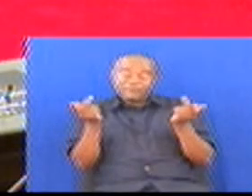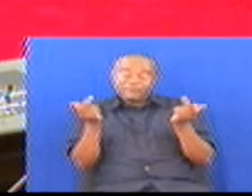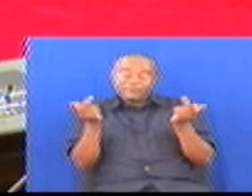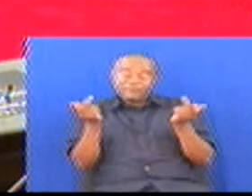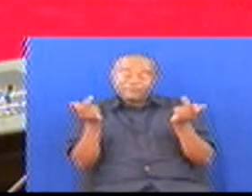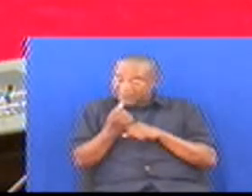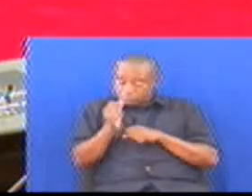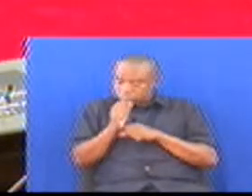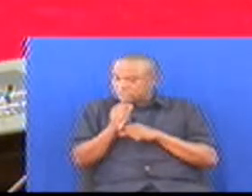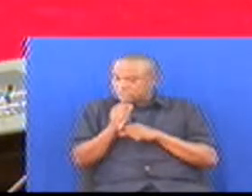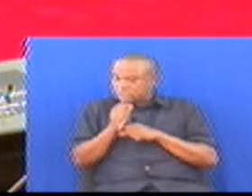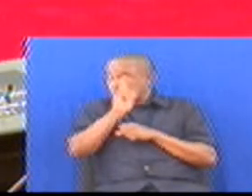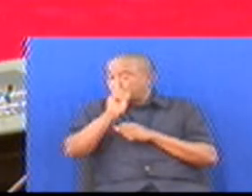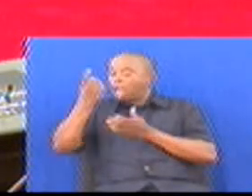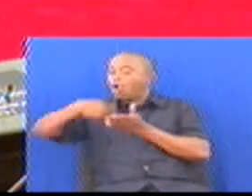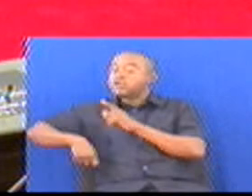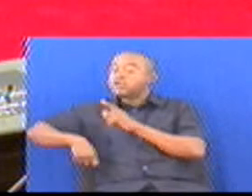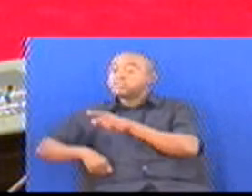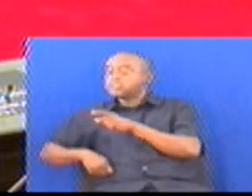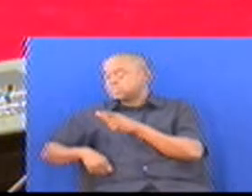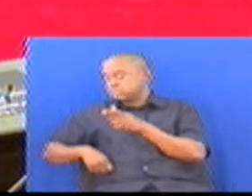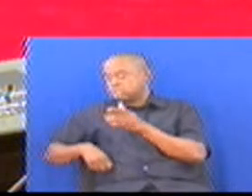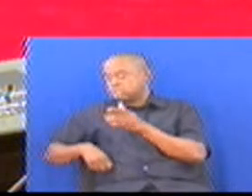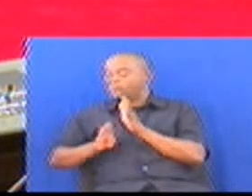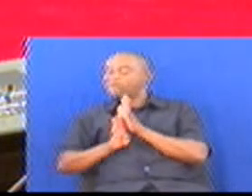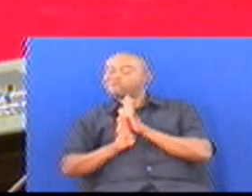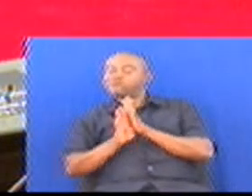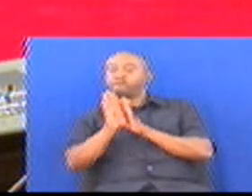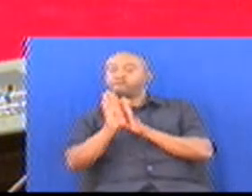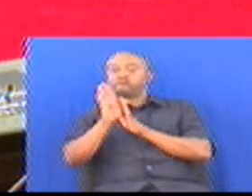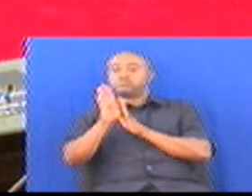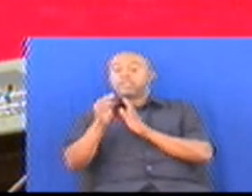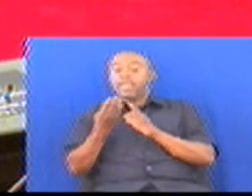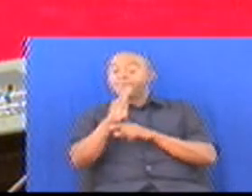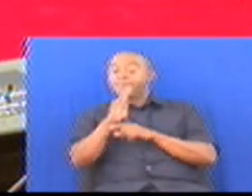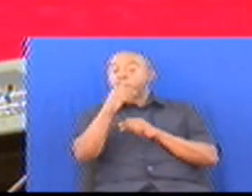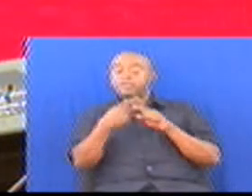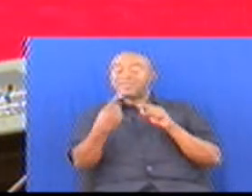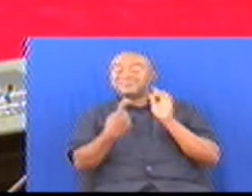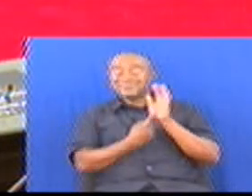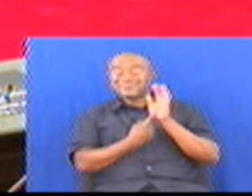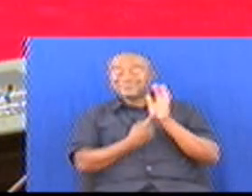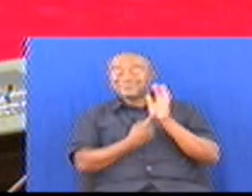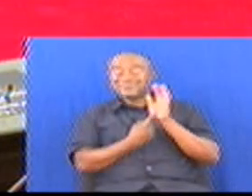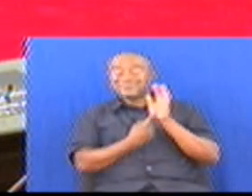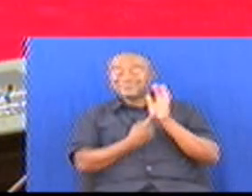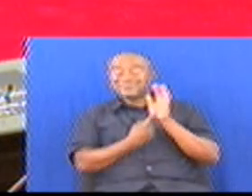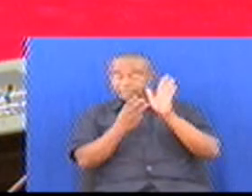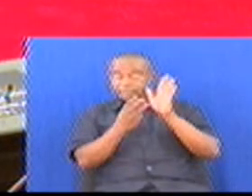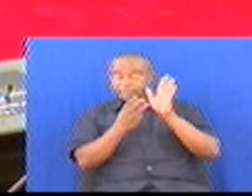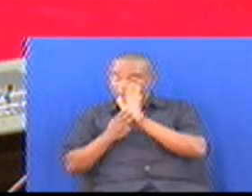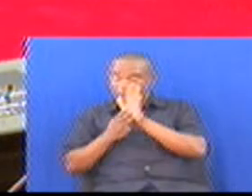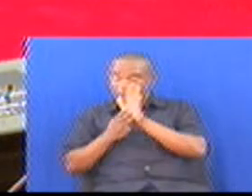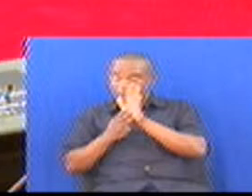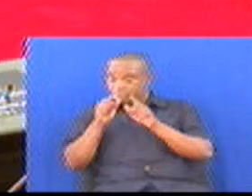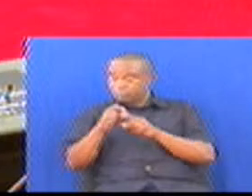yasiyo ya kodi yameongezeka kutoka shilingi bilioni 688.7